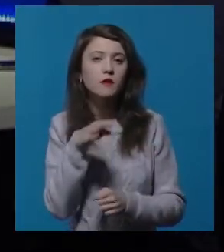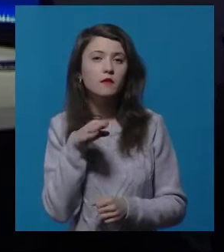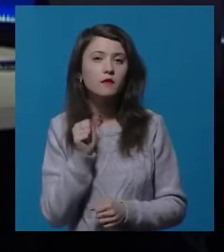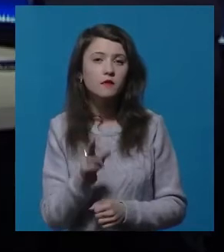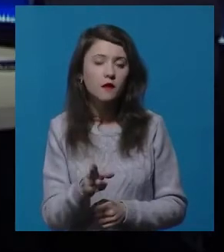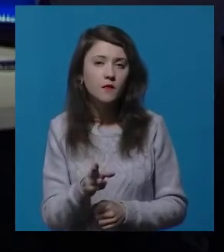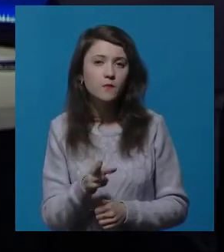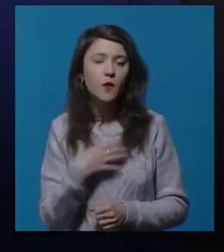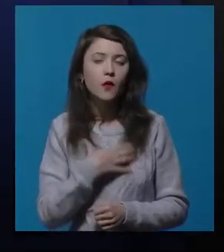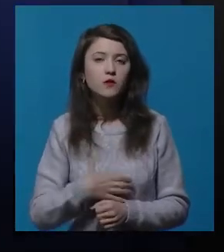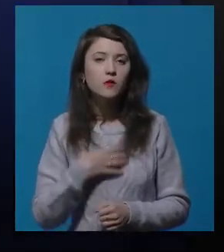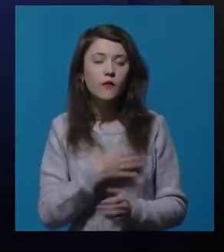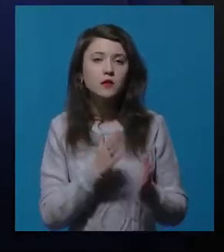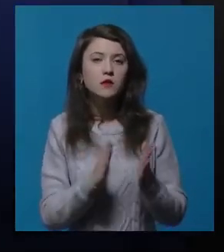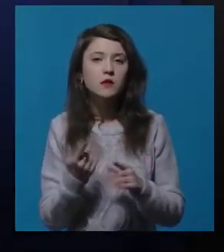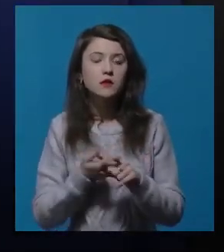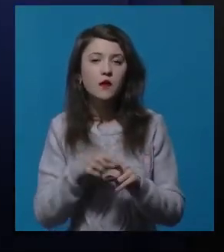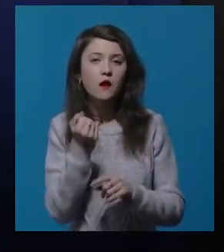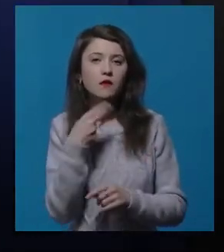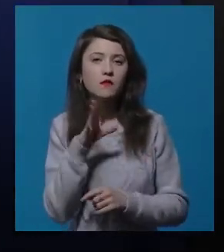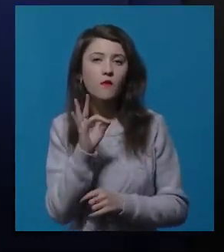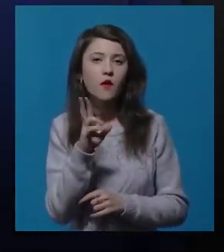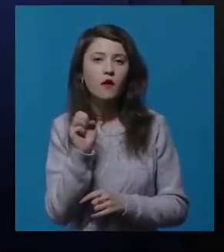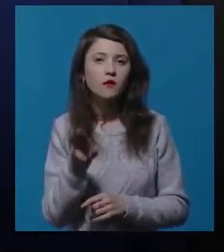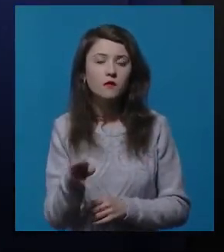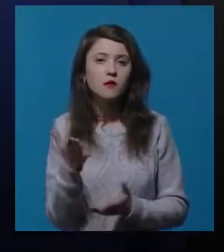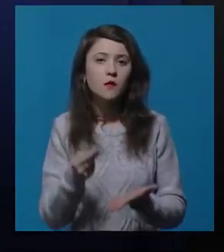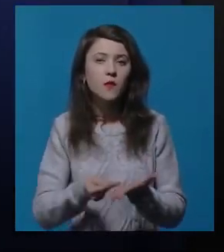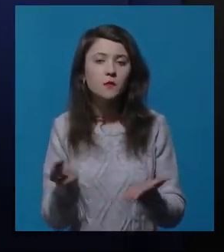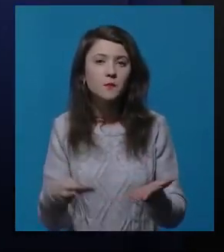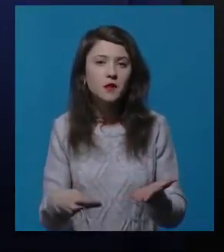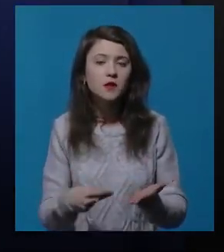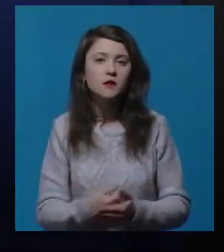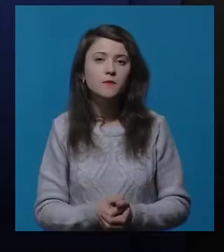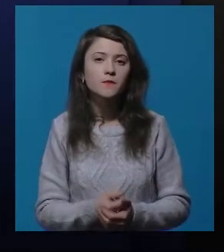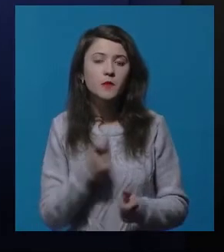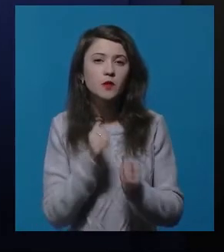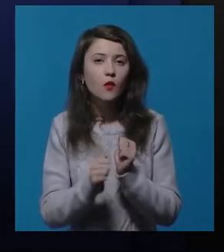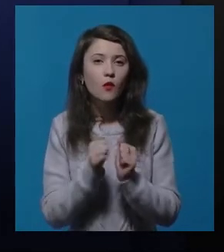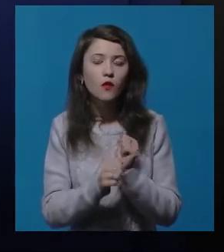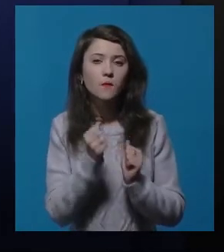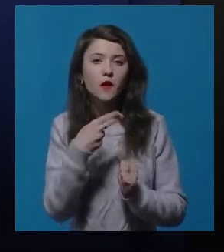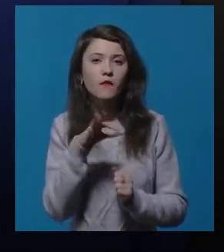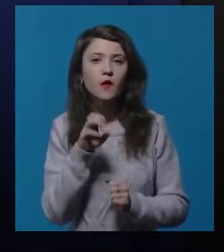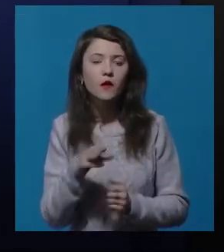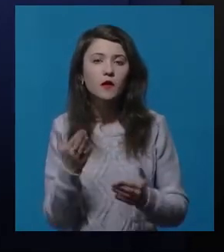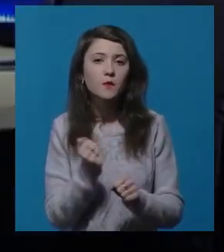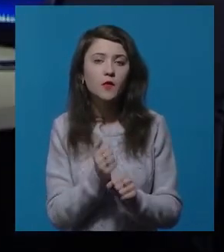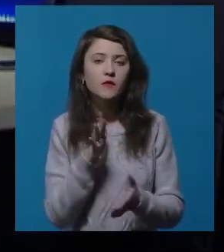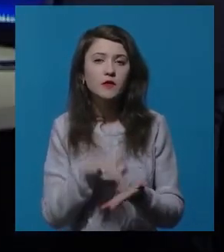основна складова – це адвокатура, з якою підписуються контракти з кожним адвокатом, який працює в центрі.